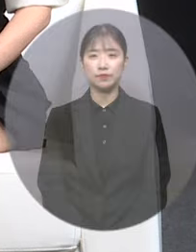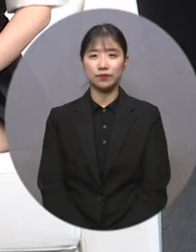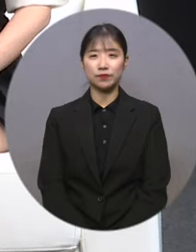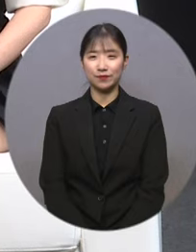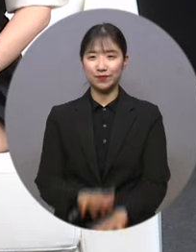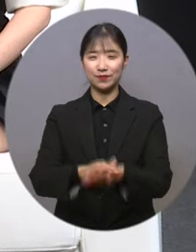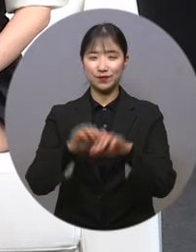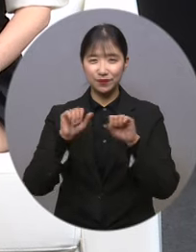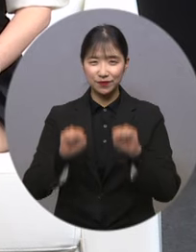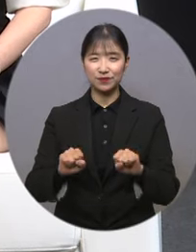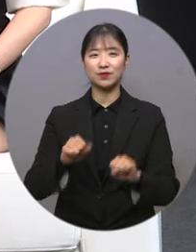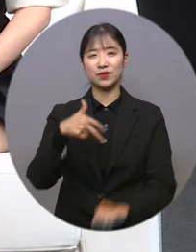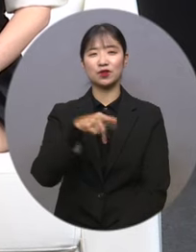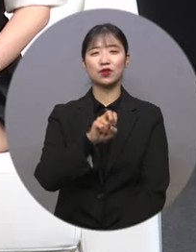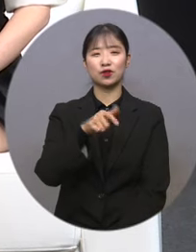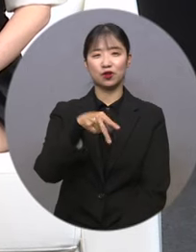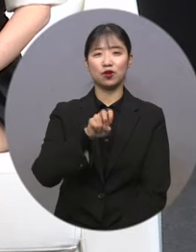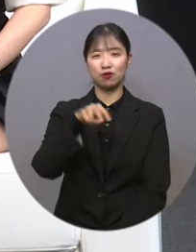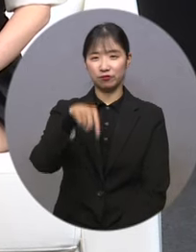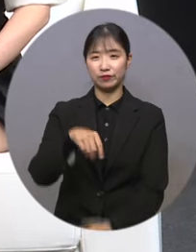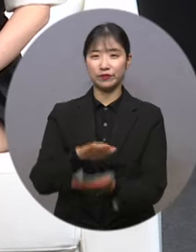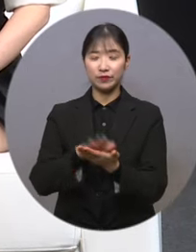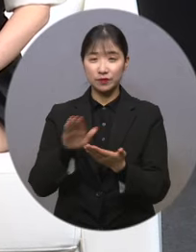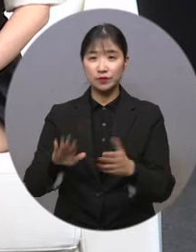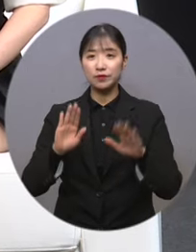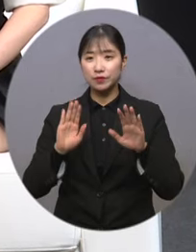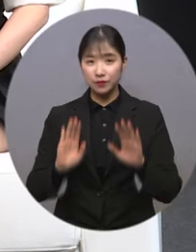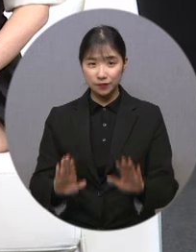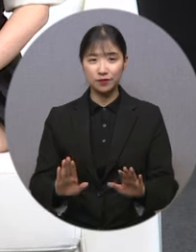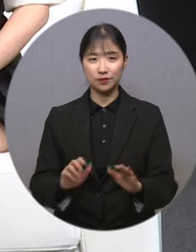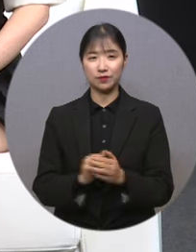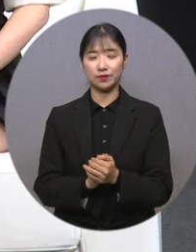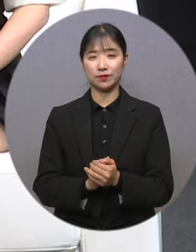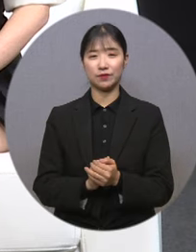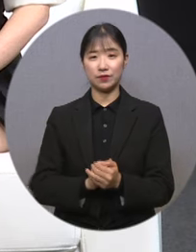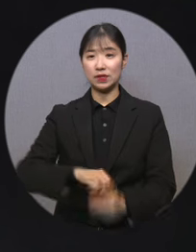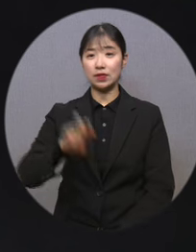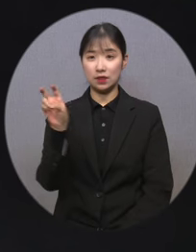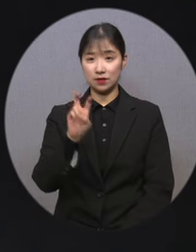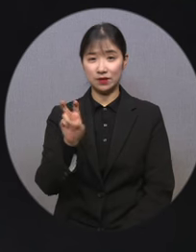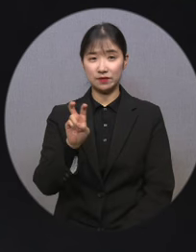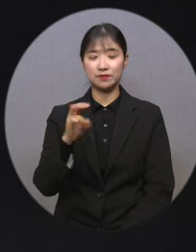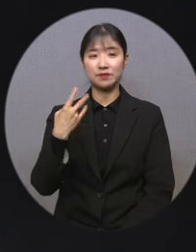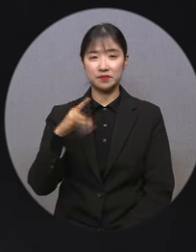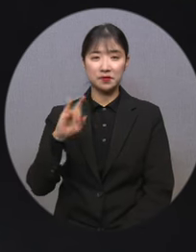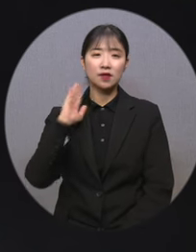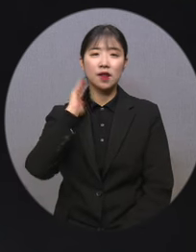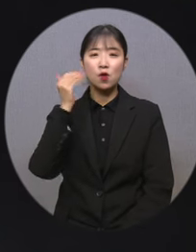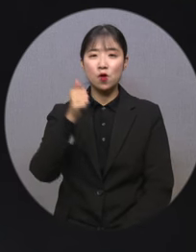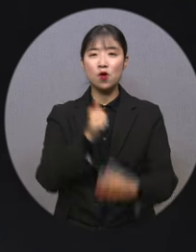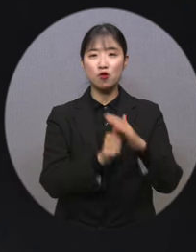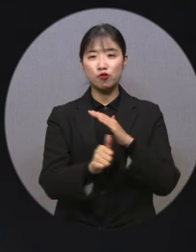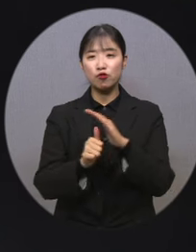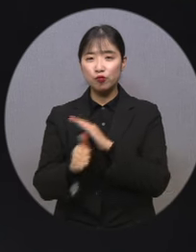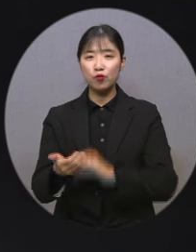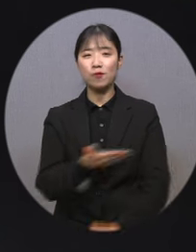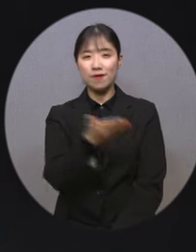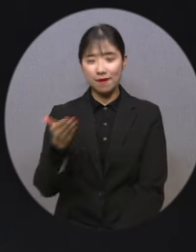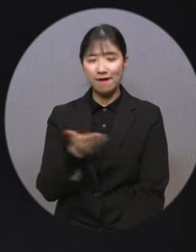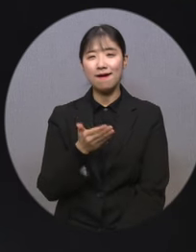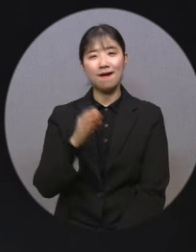안녕하십니까. 정경수입니다. 오늘은 제20대 대통령 후보들에게